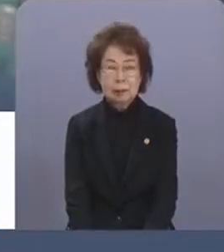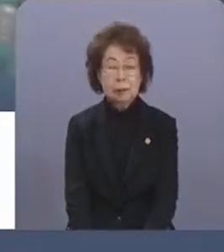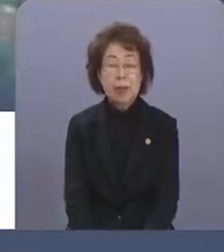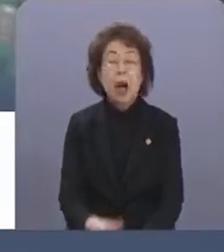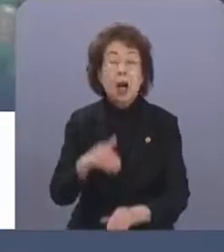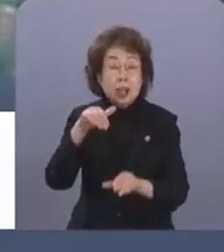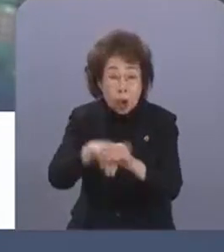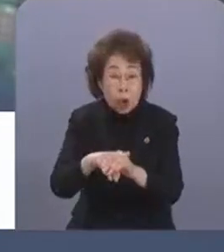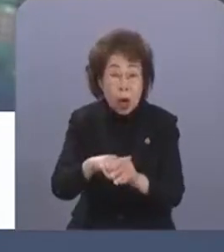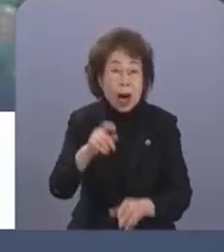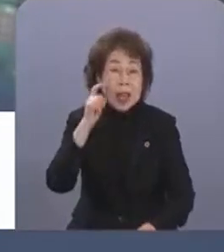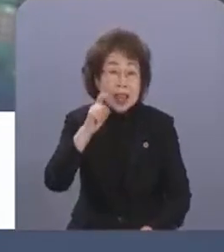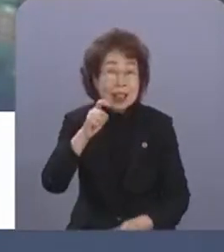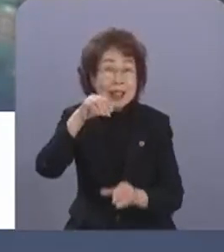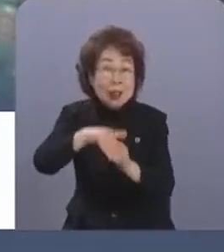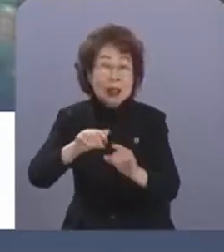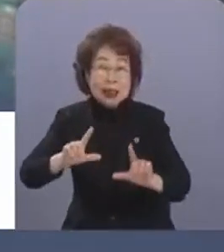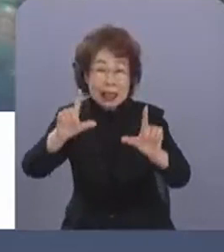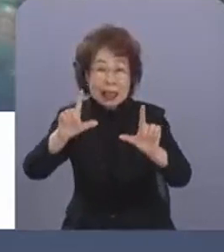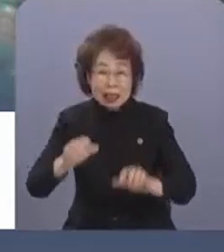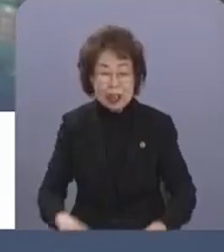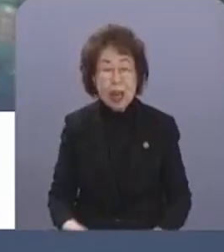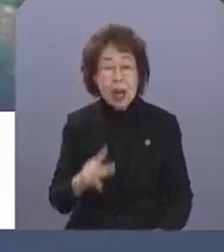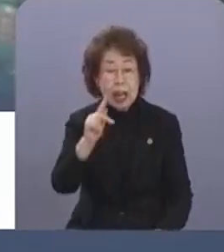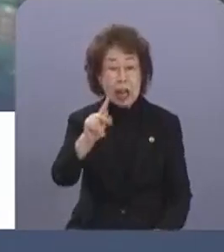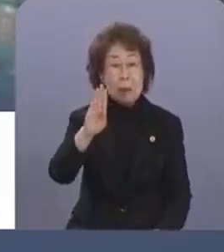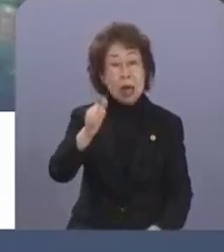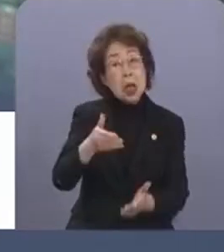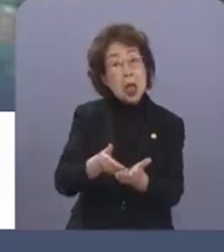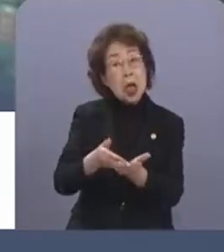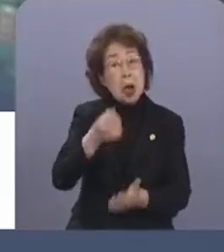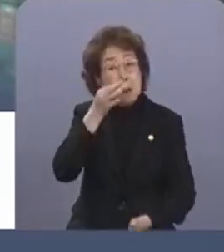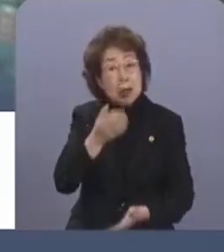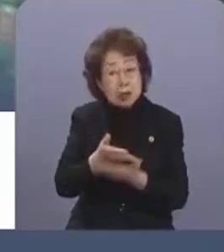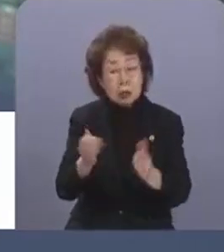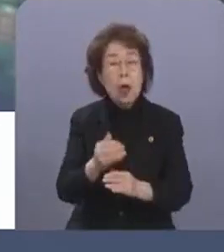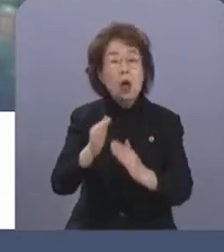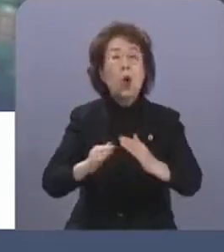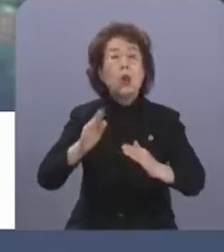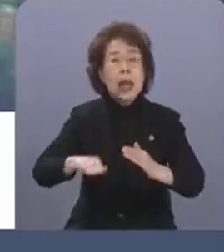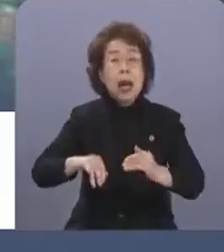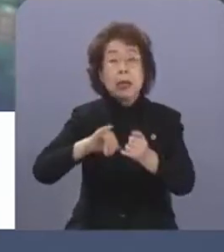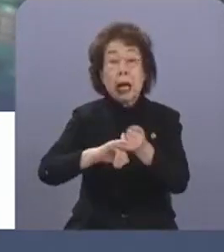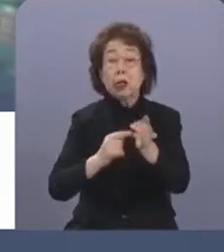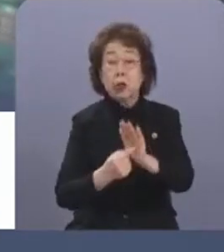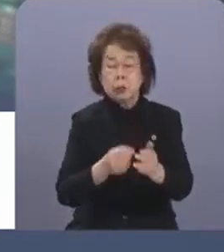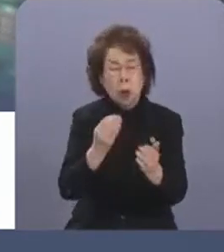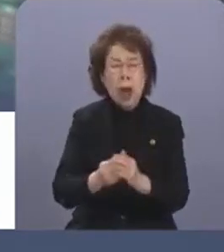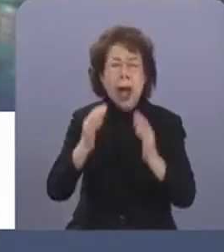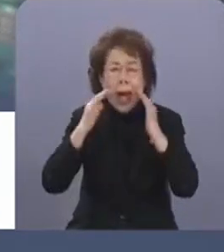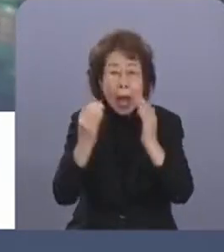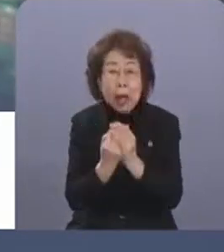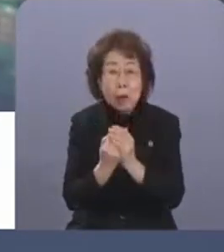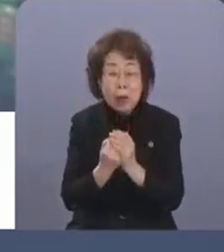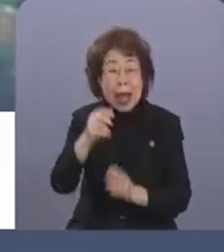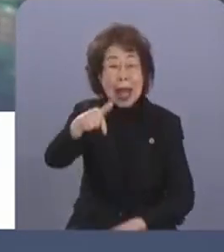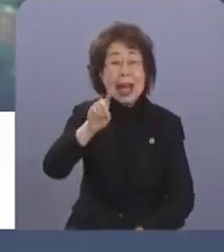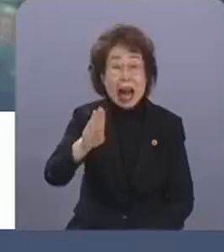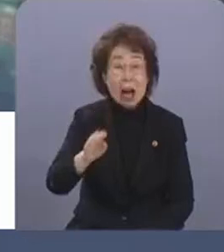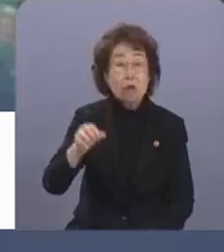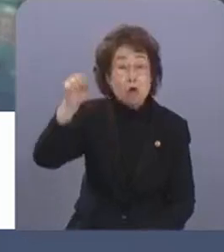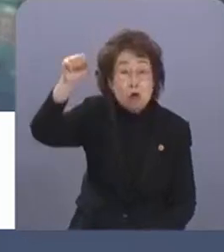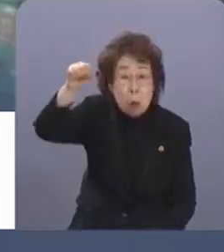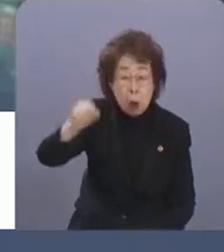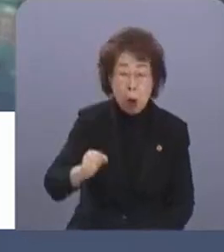22대 총선 이제 열흘 앞으로 다가왔습니다. KBS 총선 기획보도 공약 마스케이. 오늘은 해운대구 갑